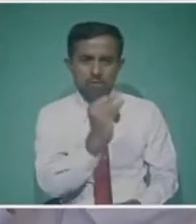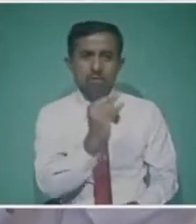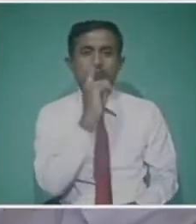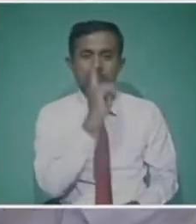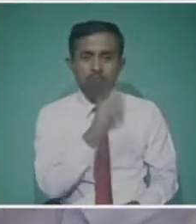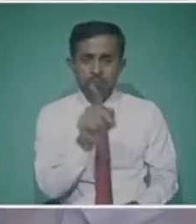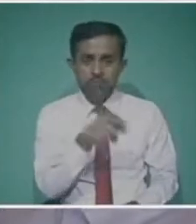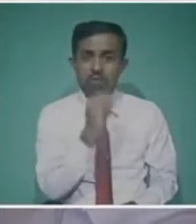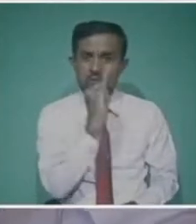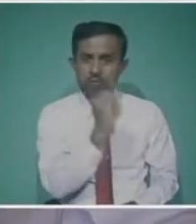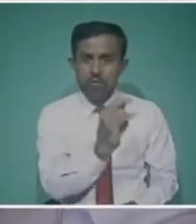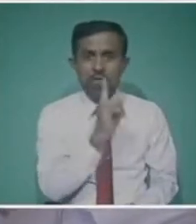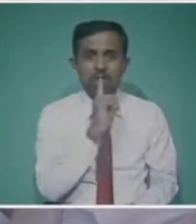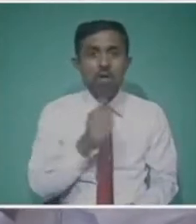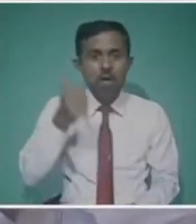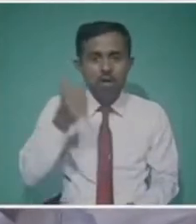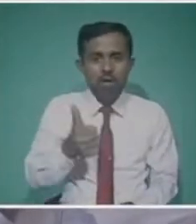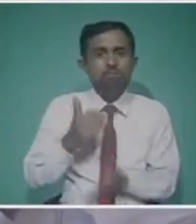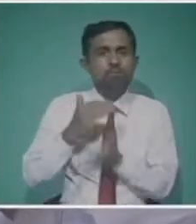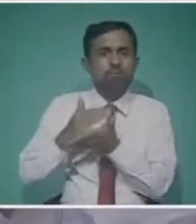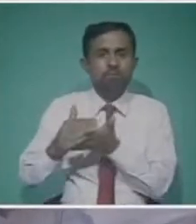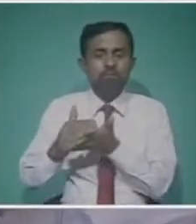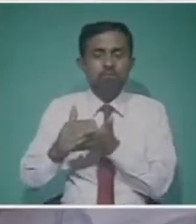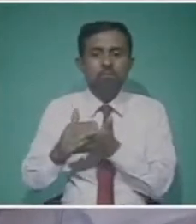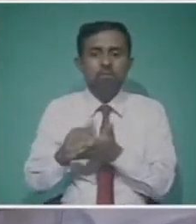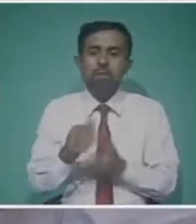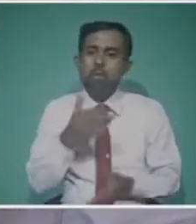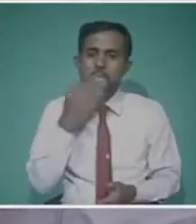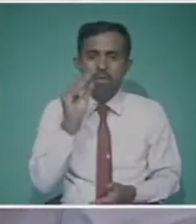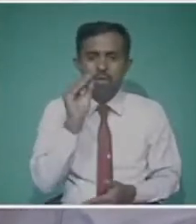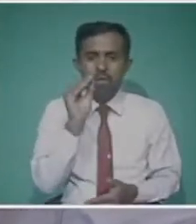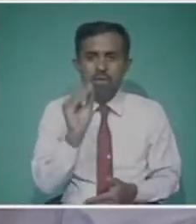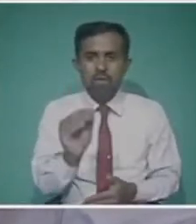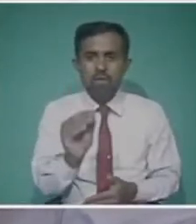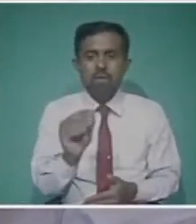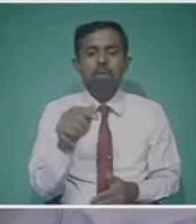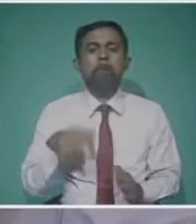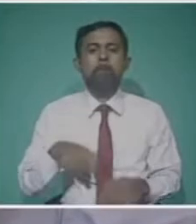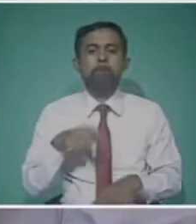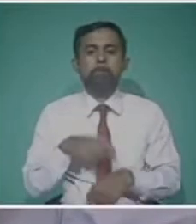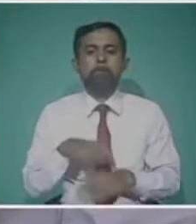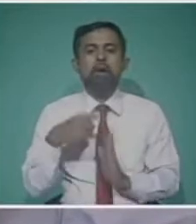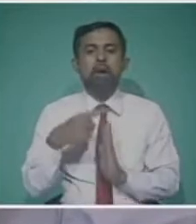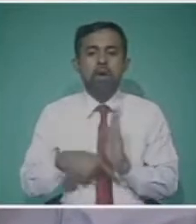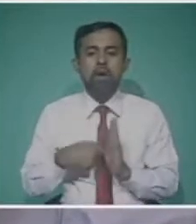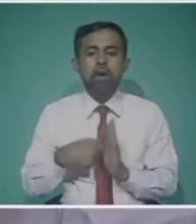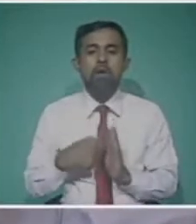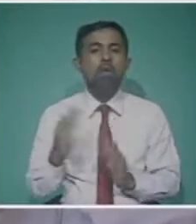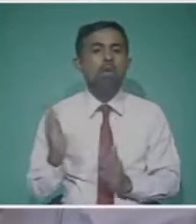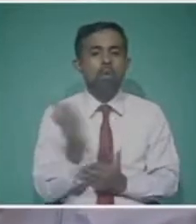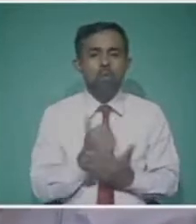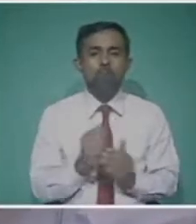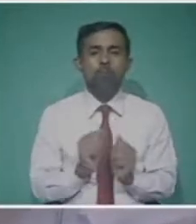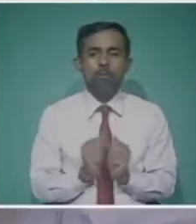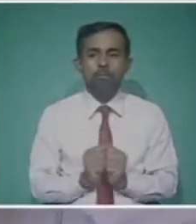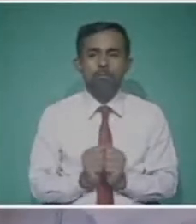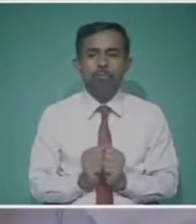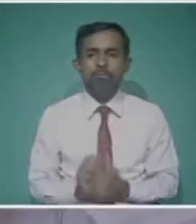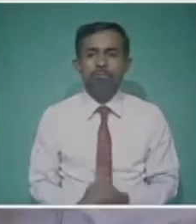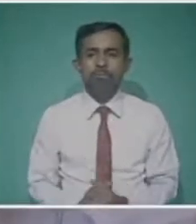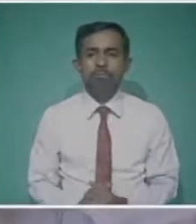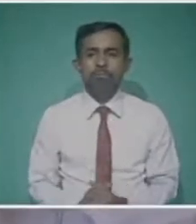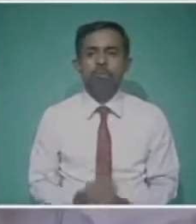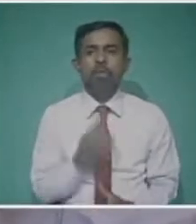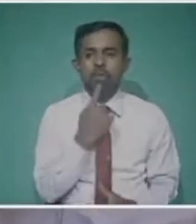වැරදි කියන්න හරි දේ වෙනුවෙන් හිටගන්න කාට හරි පුළුවන් නම් ඒක තමයි මේ වෙලාවේ රට වෙනුවෙන් හවුරුත් කරගන්න ඕනේ වැඩේ